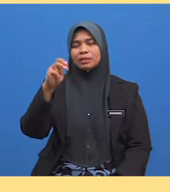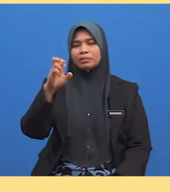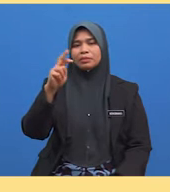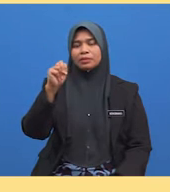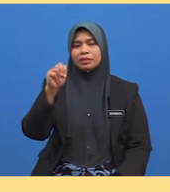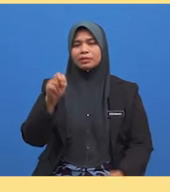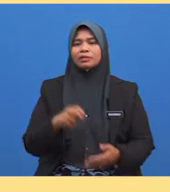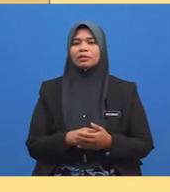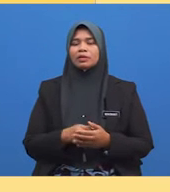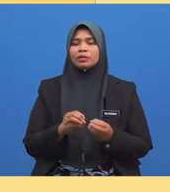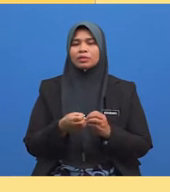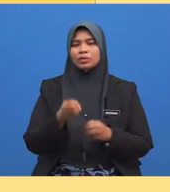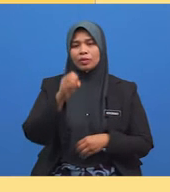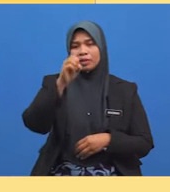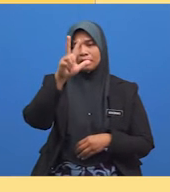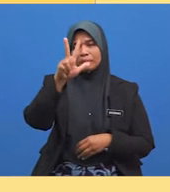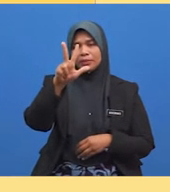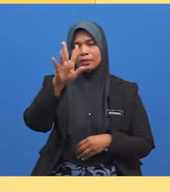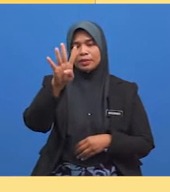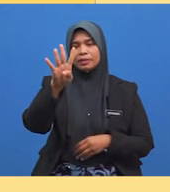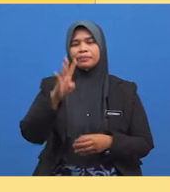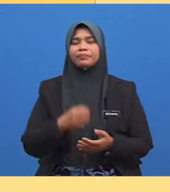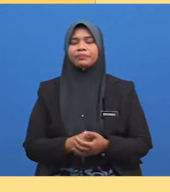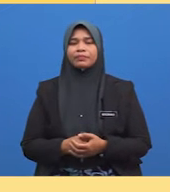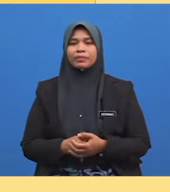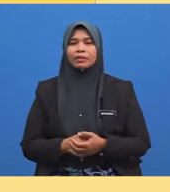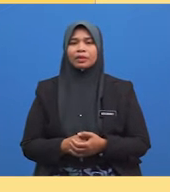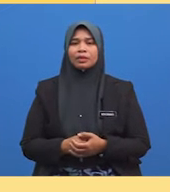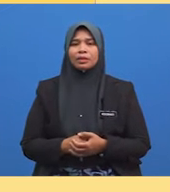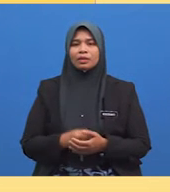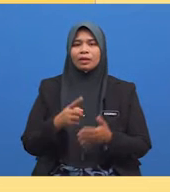Soalan seterusnya, apakah mnemonik untuk haiwan vertebrata?